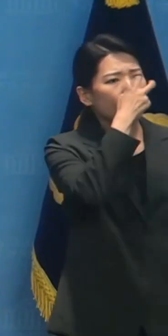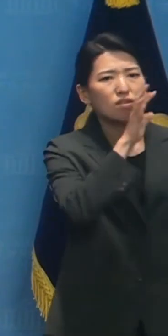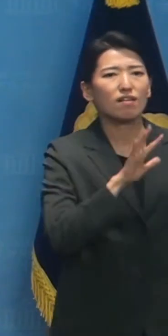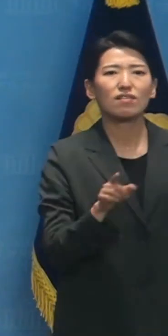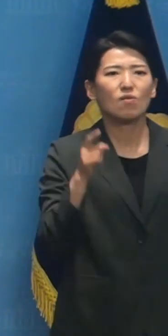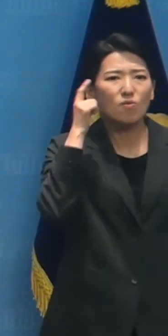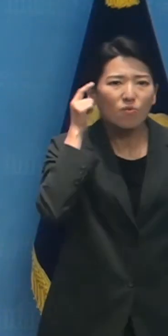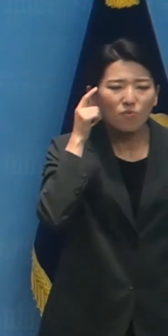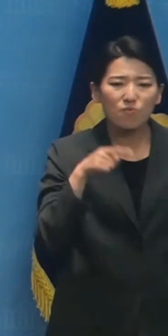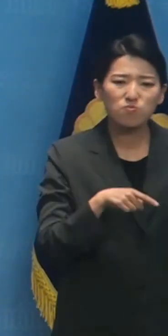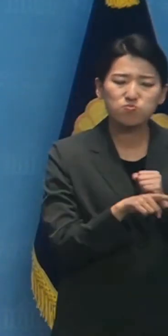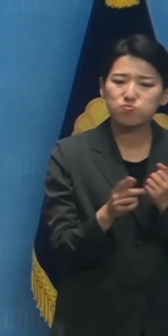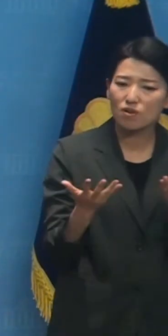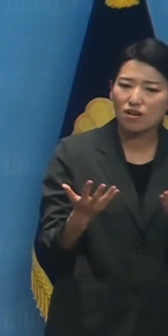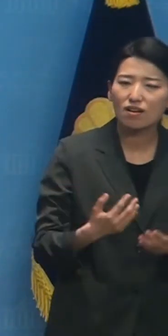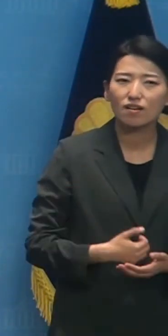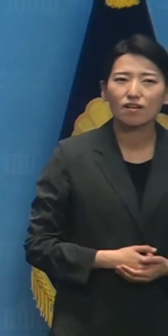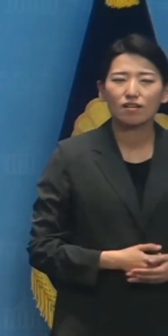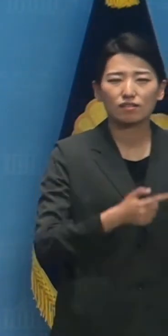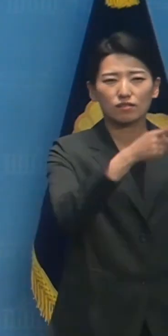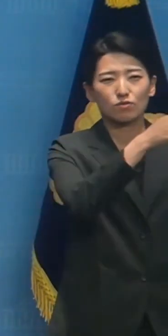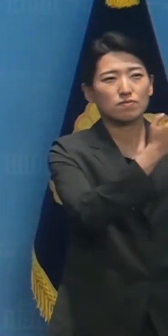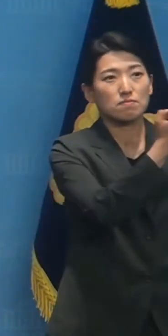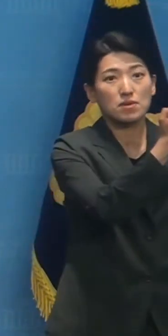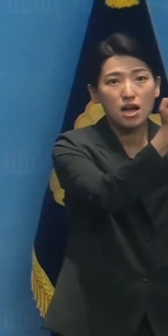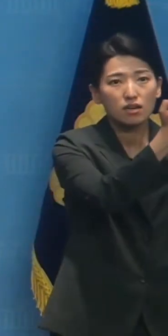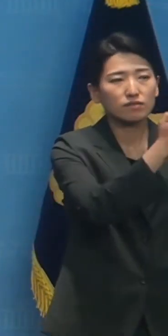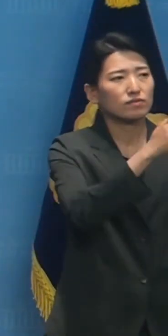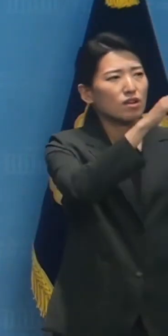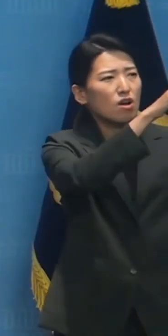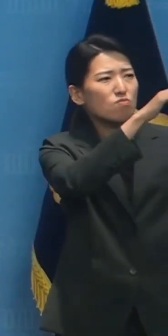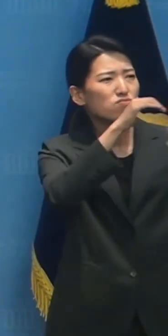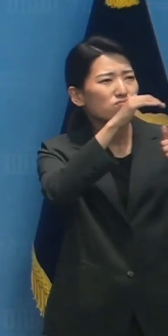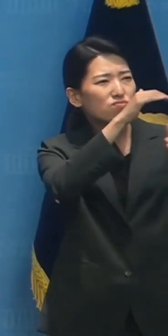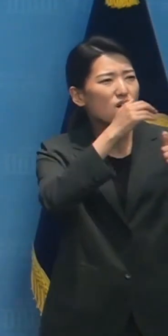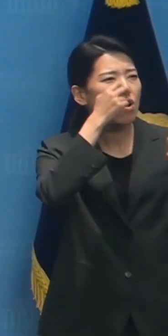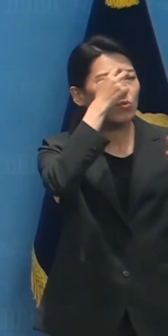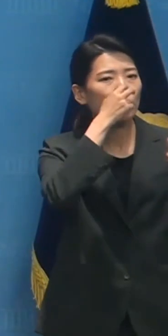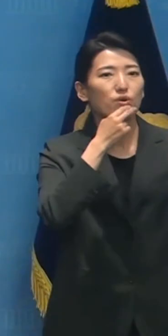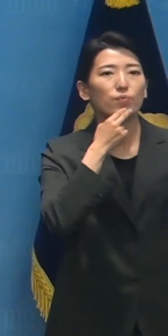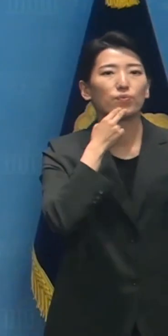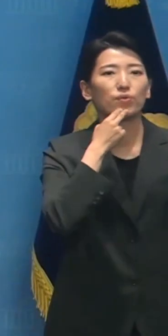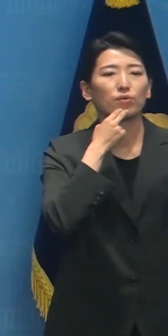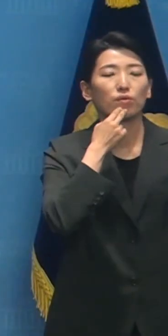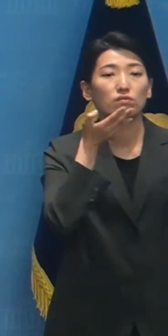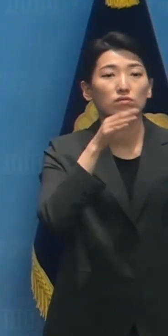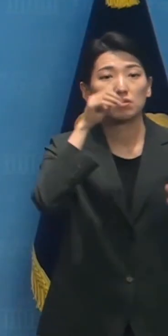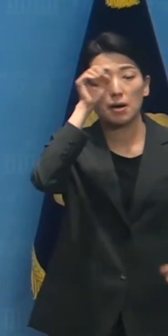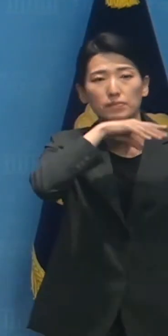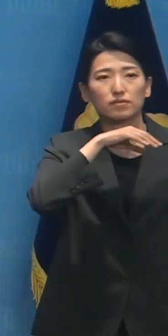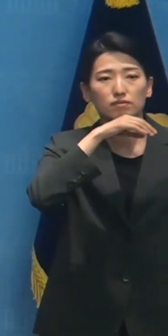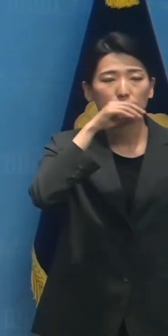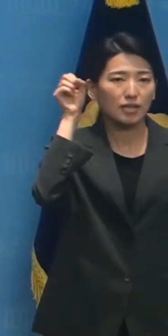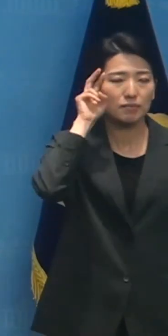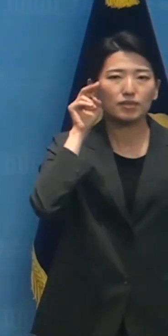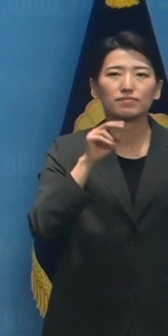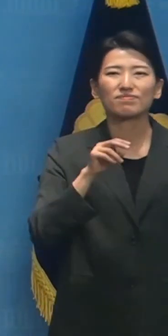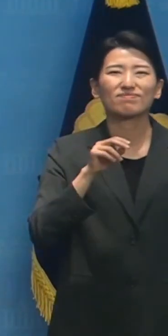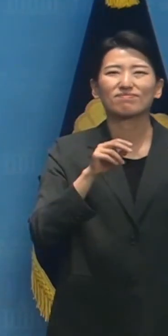윤석열과 김건희에 대해 한 번의 출석 여부 소환 조사 없이 불송치했던 경찰은